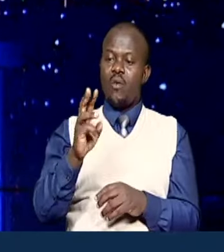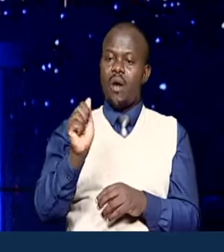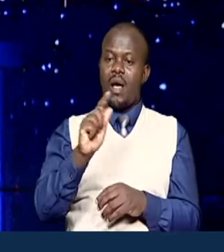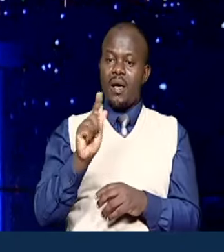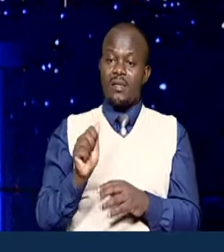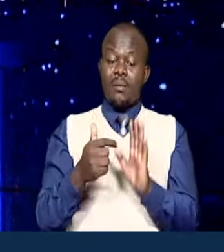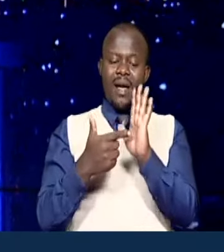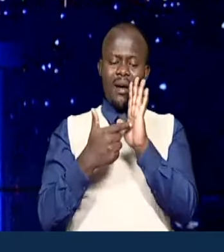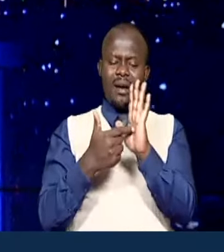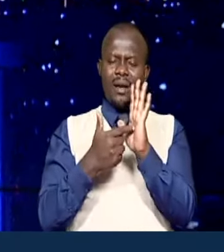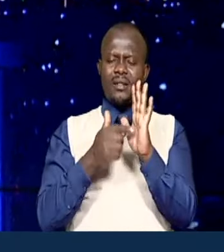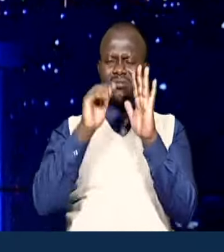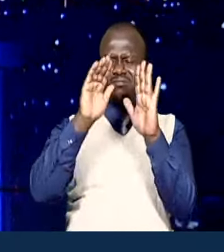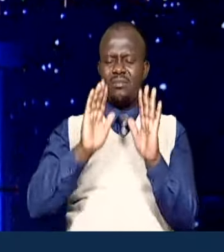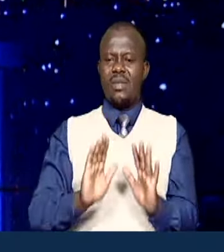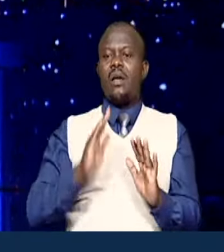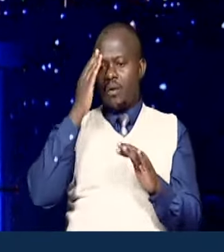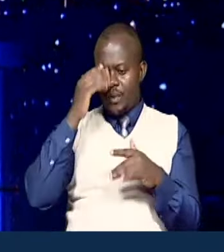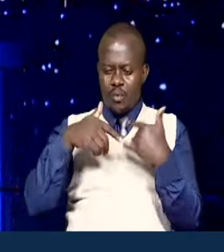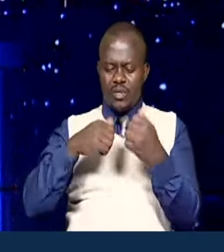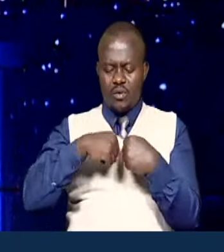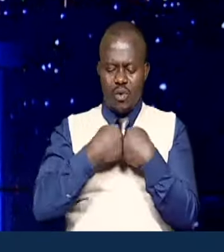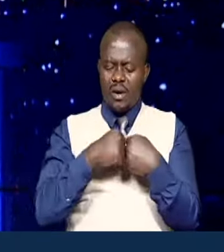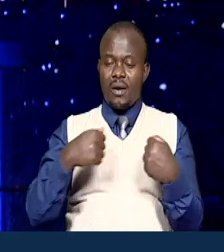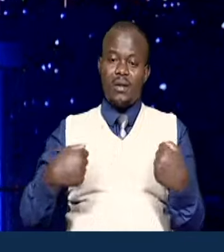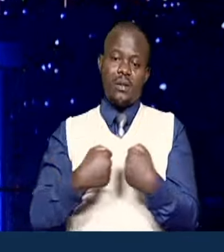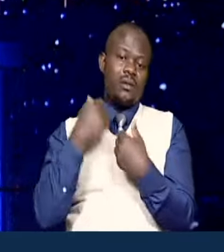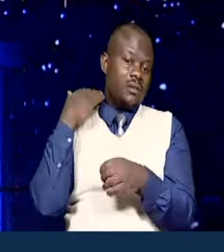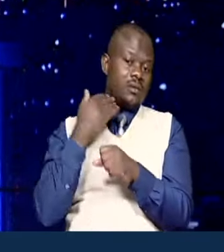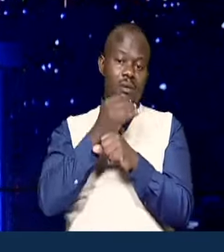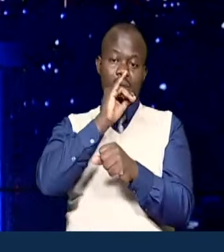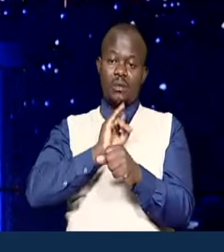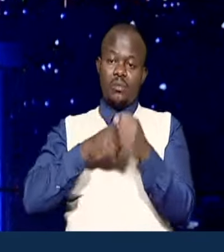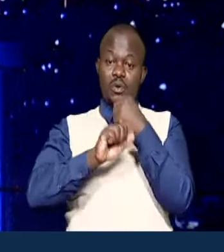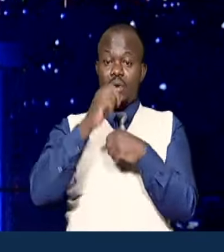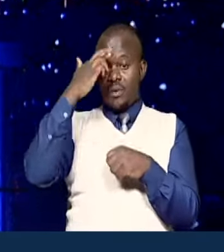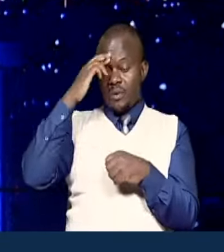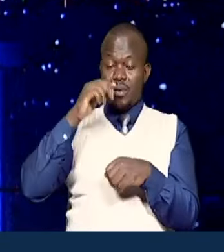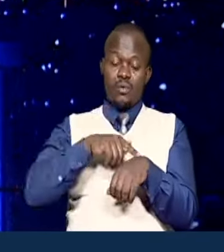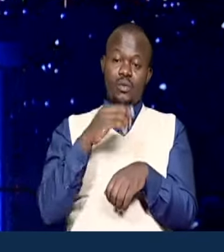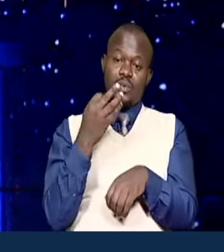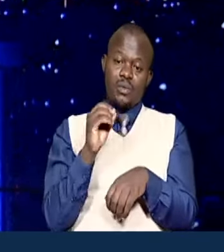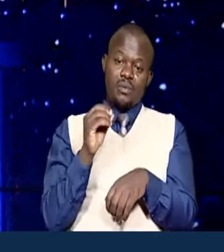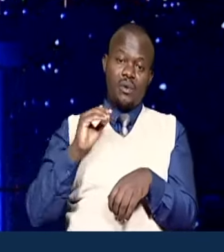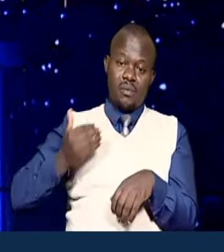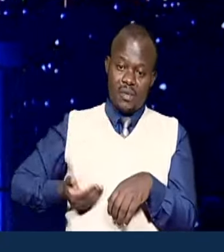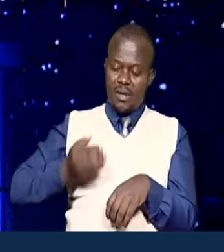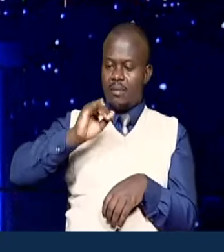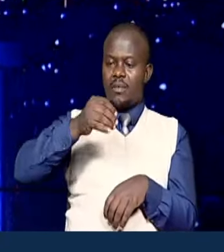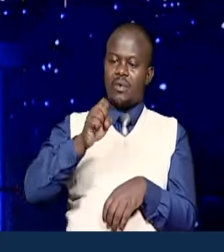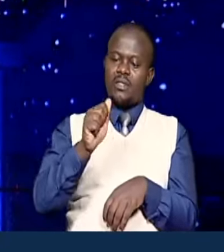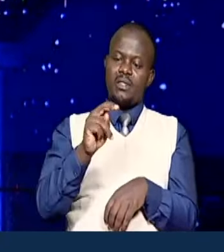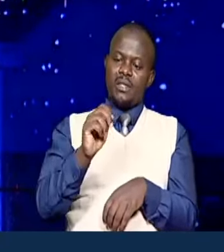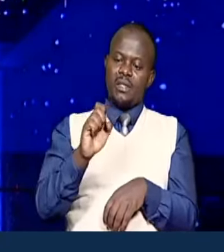guhangana n'ingaruka za Jenoside yakorewe Abatutsi. Mu gikorwa cyo kwibuka ku nshuro ya 30 Jenoside yakorewe Abatutsi, Madamu Jeannette Kagame yasabye